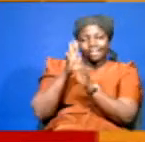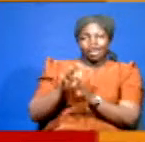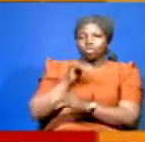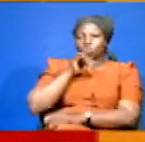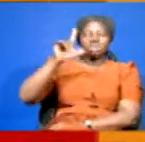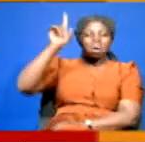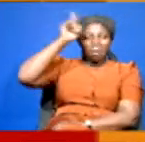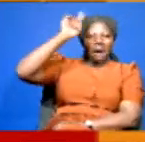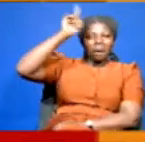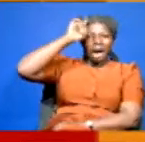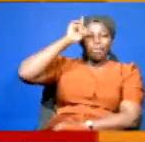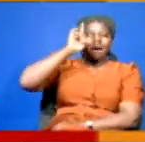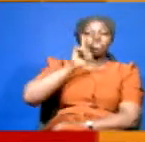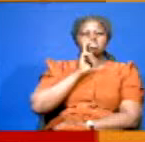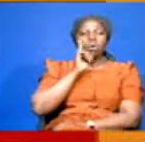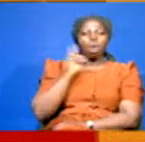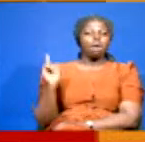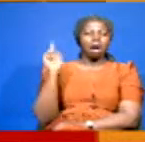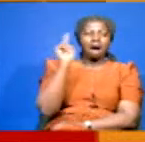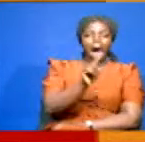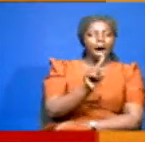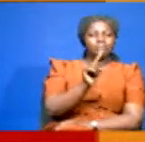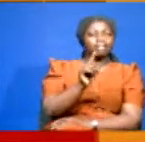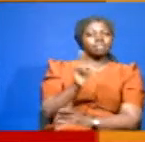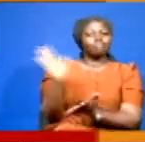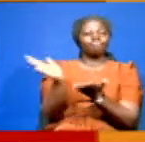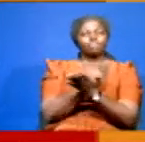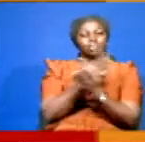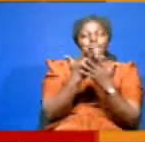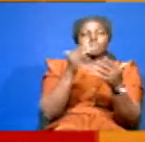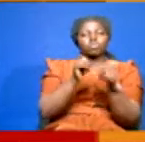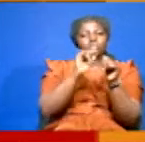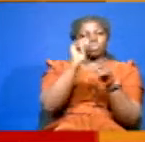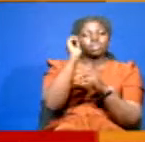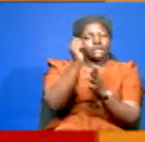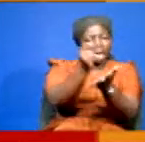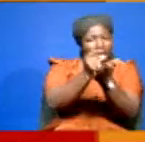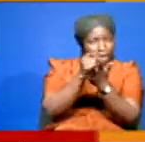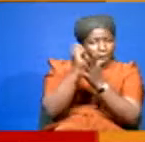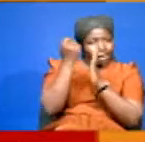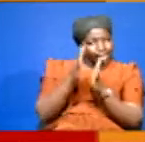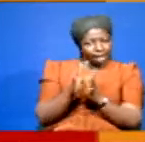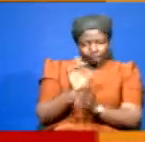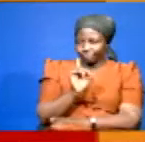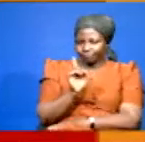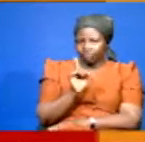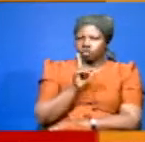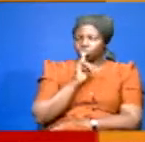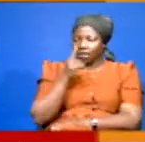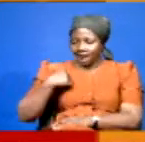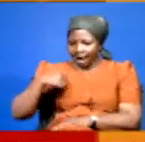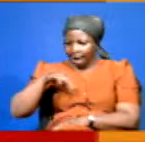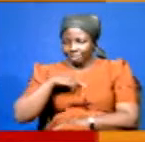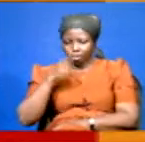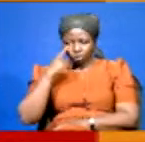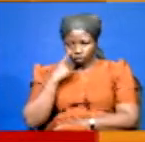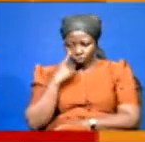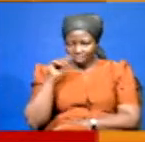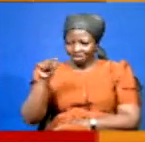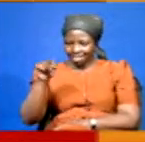kesho na kuja toy something that ilikuwa inasaidia wa Kenya. Kwa hivyo tulitoa subsidies kwa sababu tulinotice